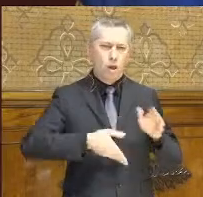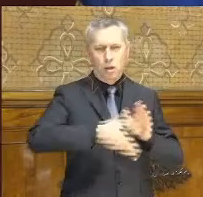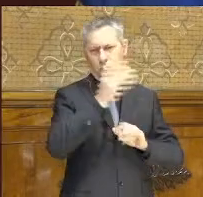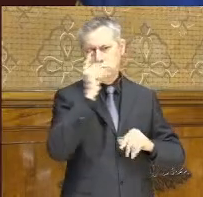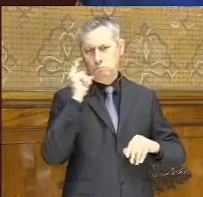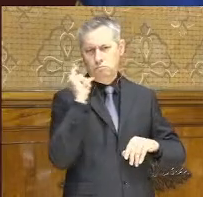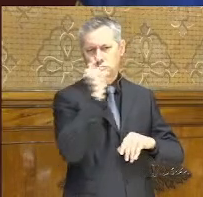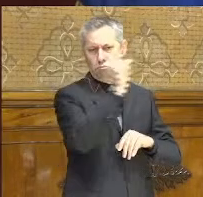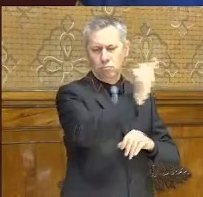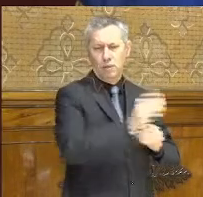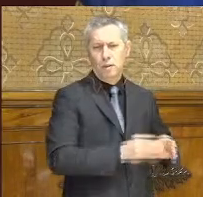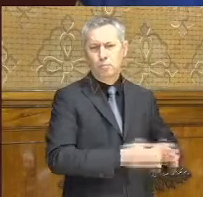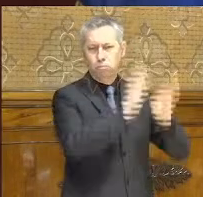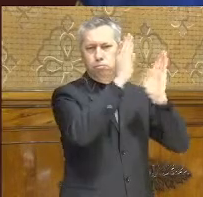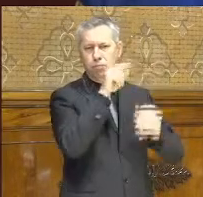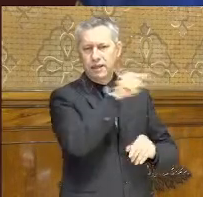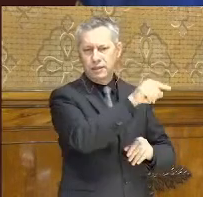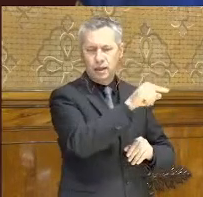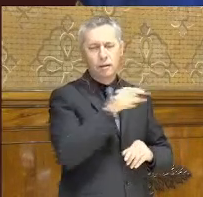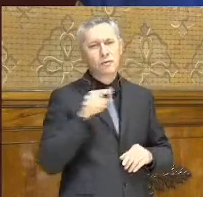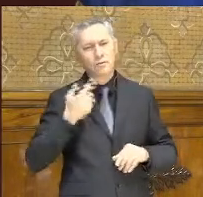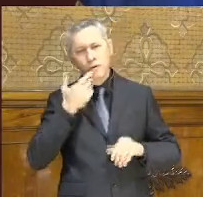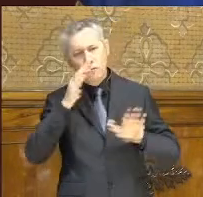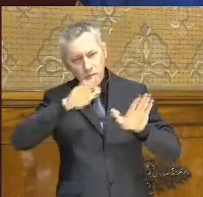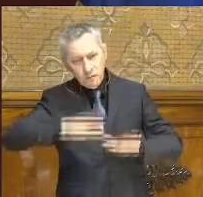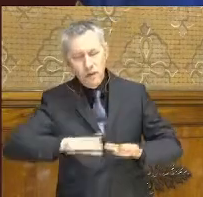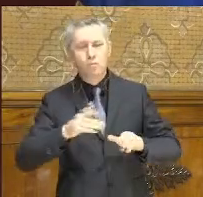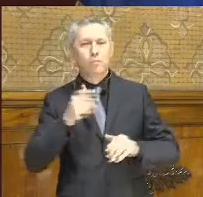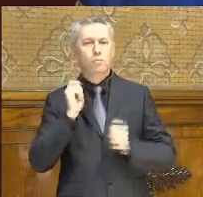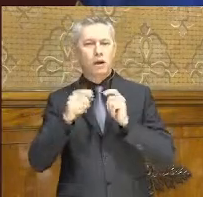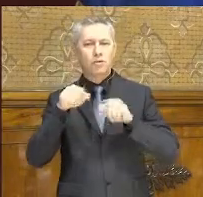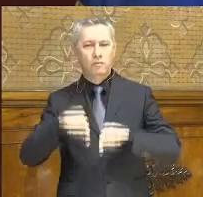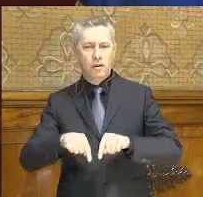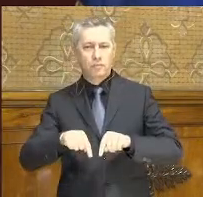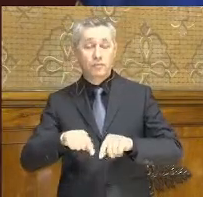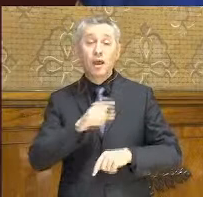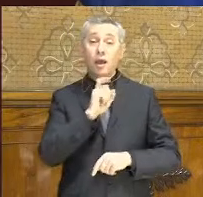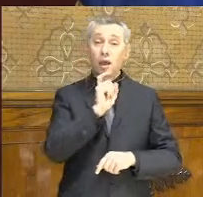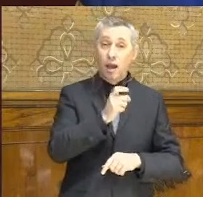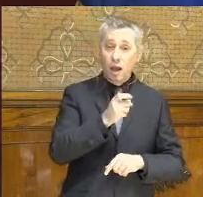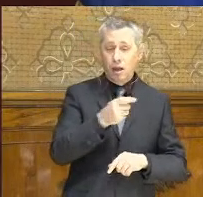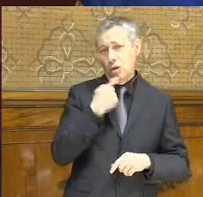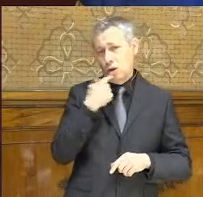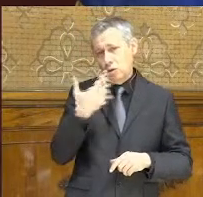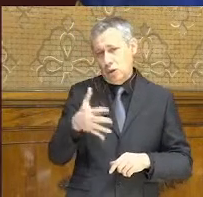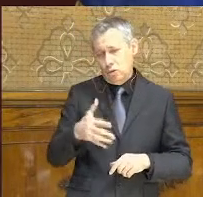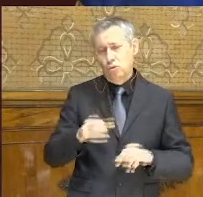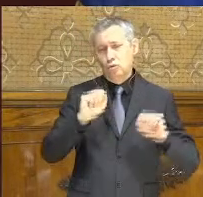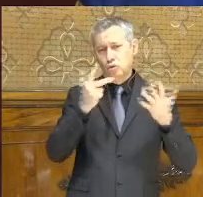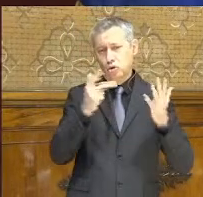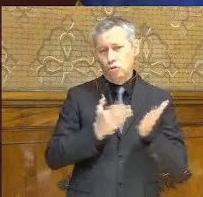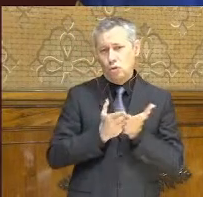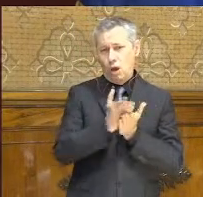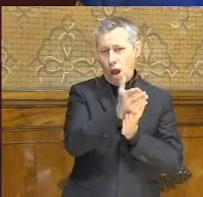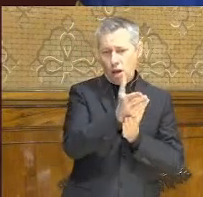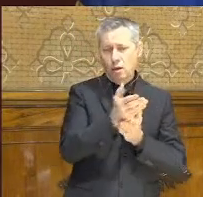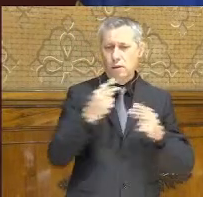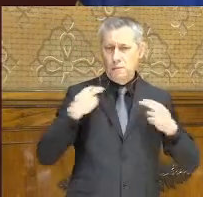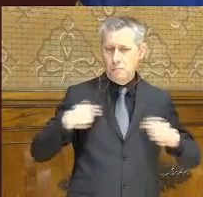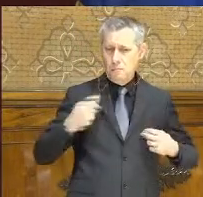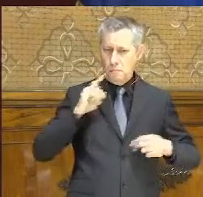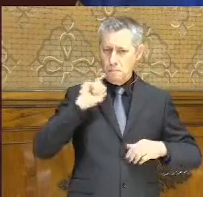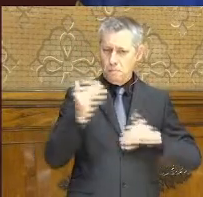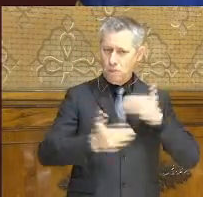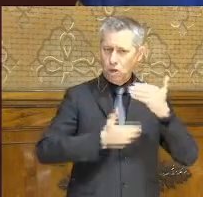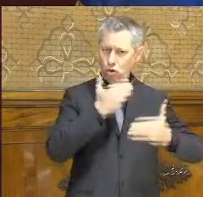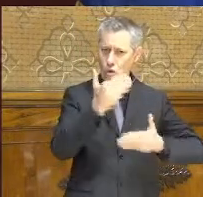ad andare ad insegnare a Pisa, a rimanere a Padova. Galileo, che ammise di aver trascorso a Padova gli 18 anni migliori di tutta la mia età, dove